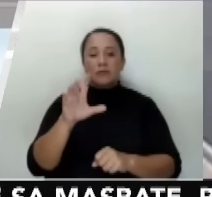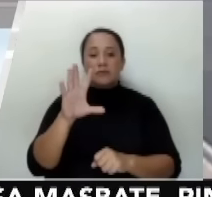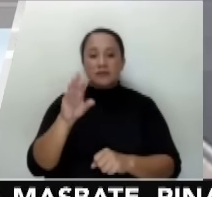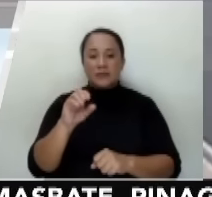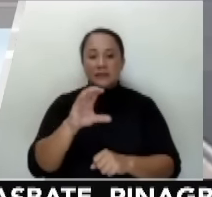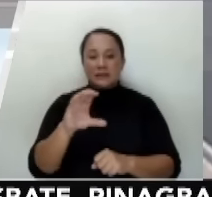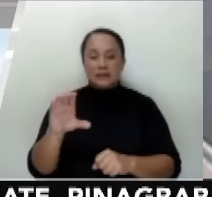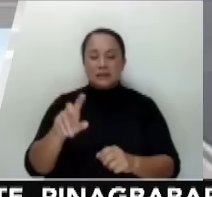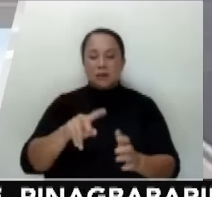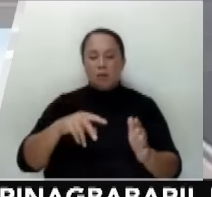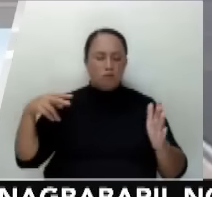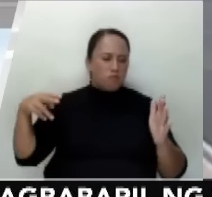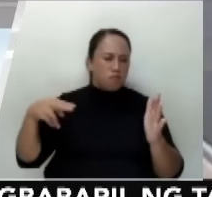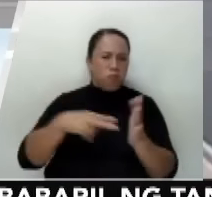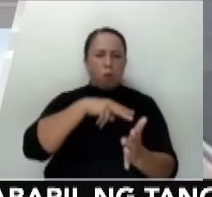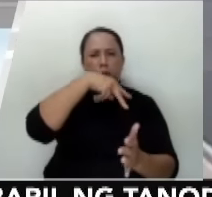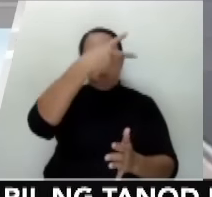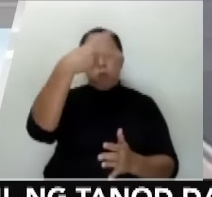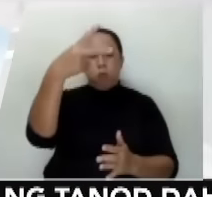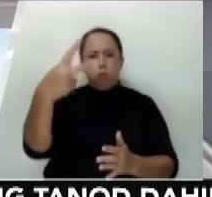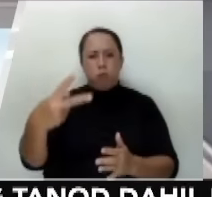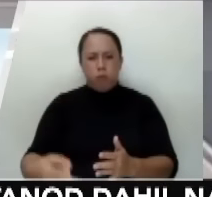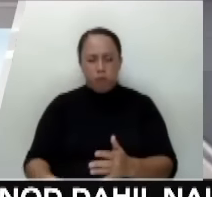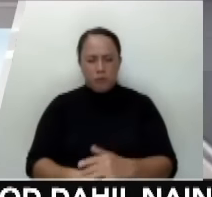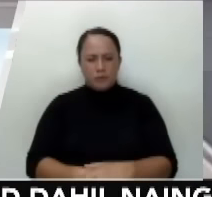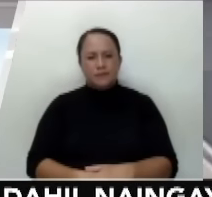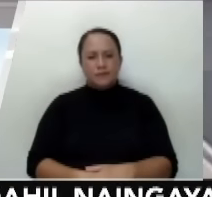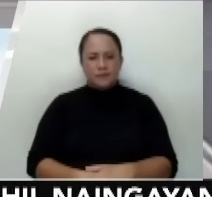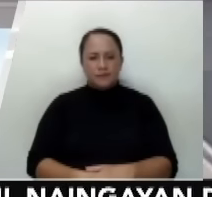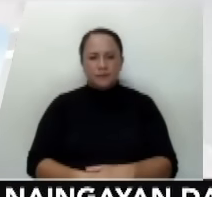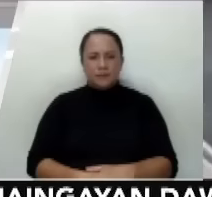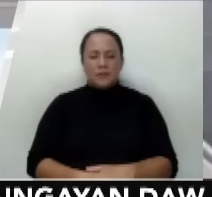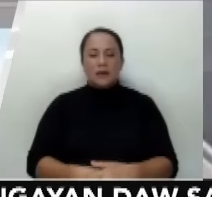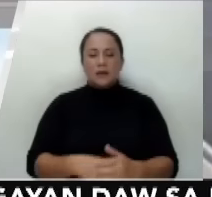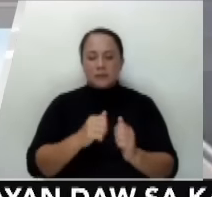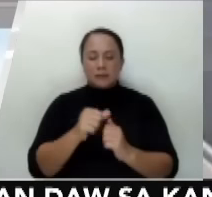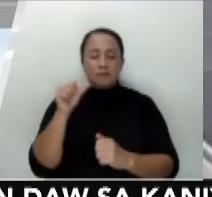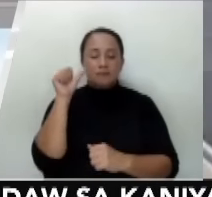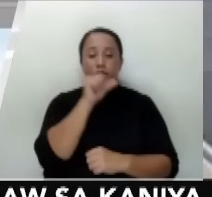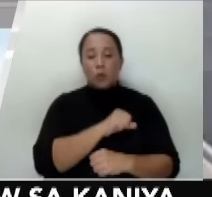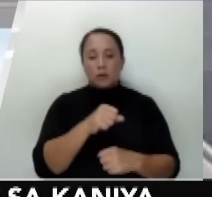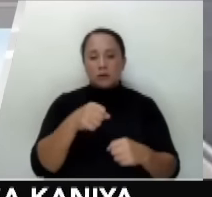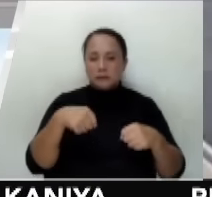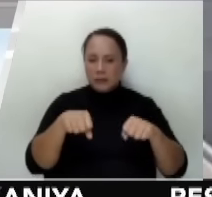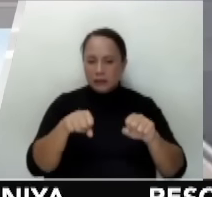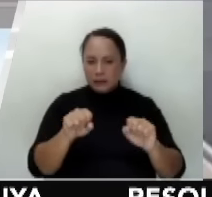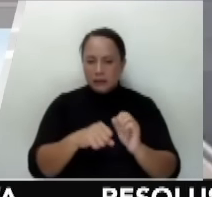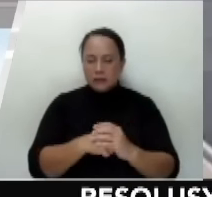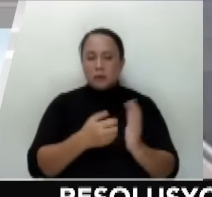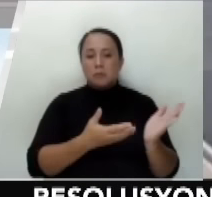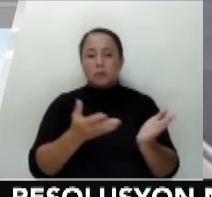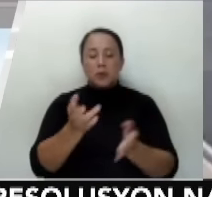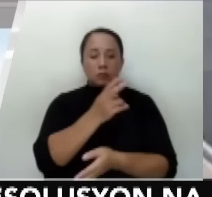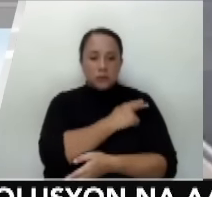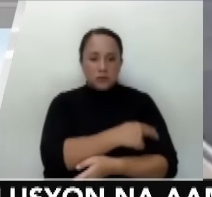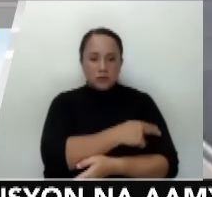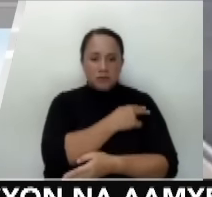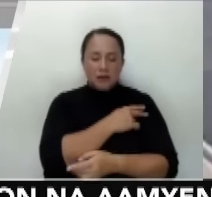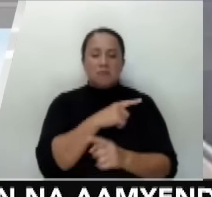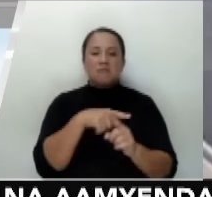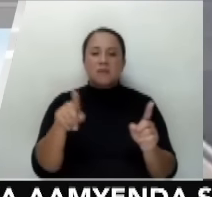lakas ng impact sa nakabangga ang sasakyan. Lumalabas na nakainom daw ang rider na isinugod pa sa ospital pero namatay